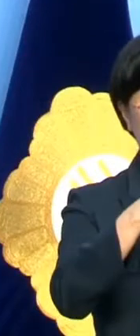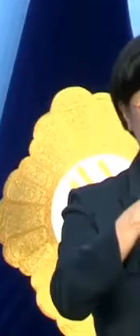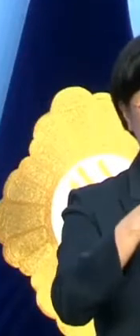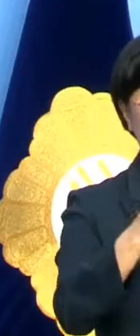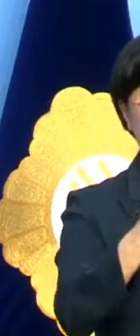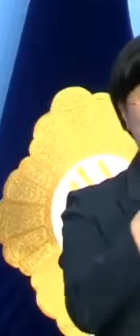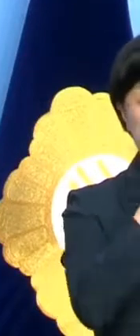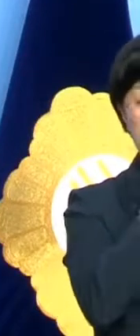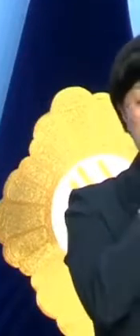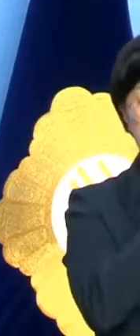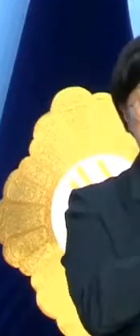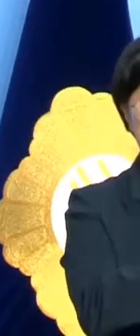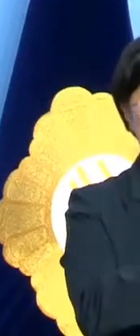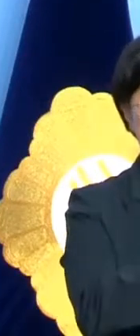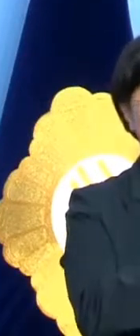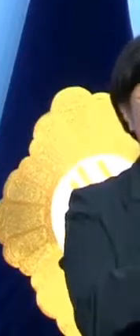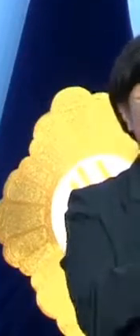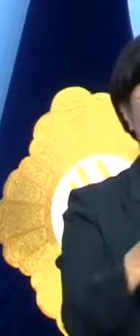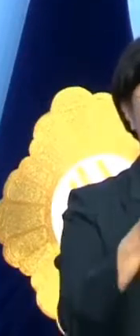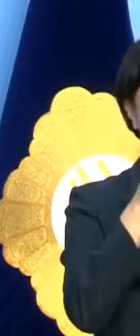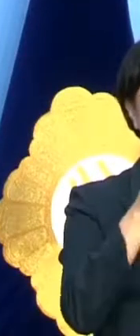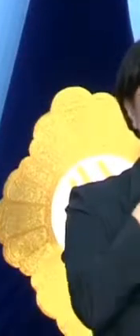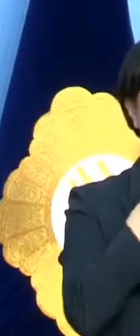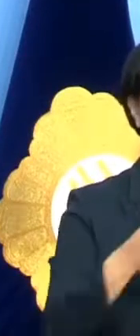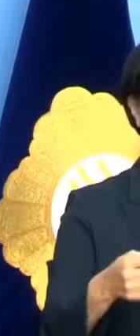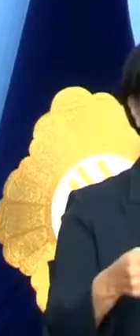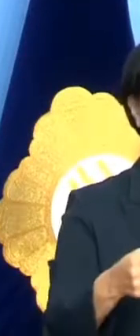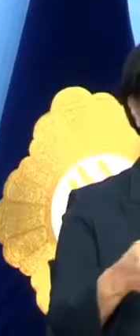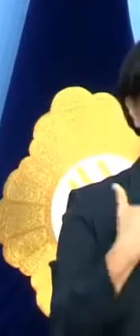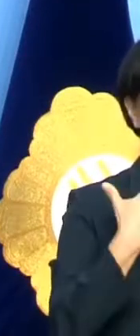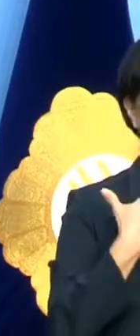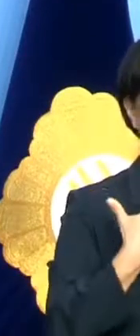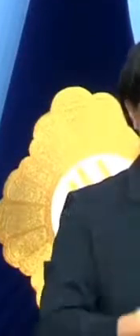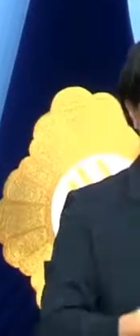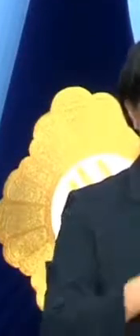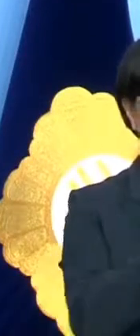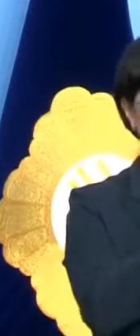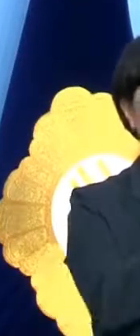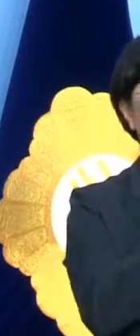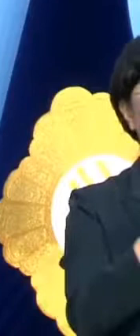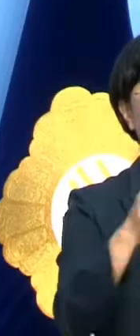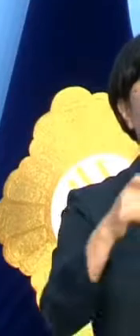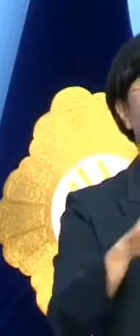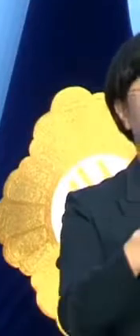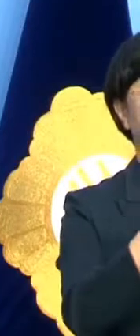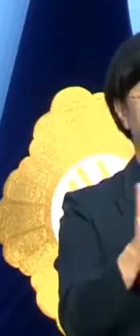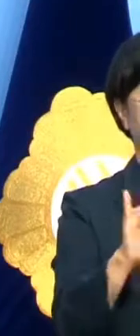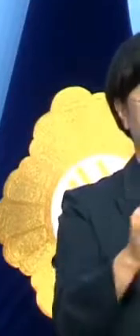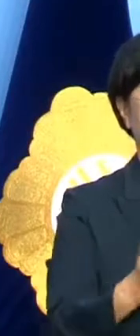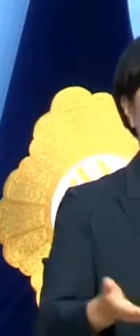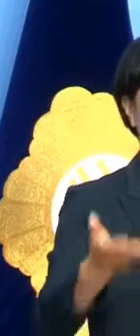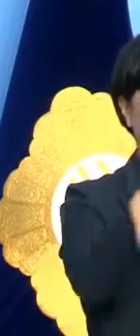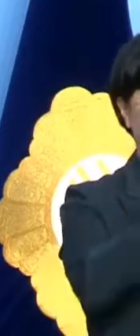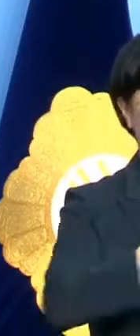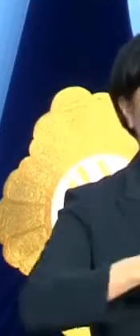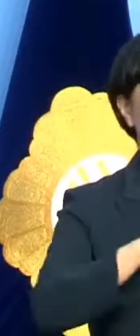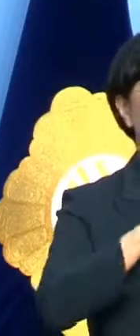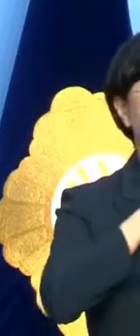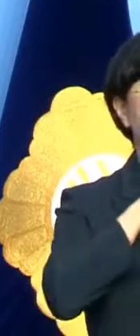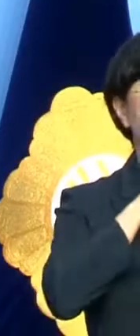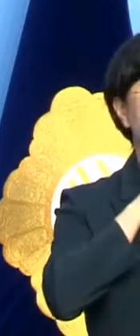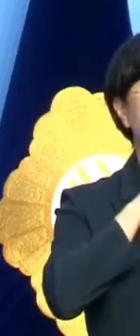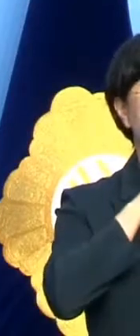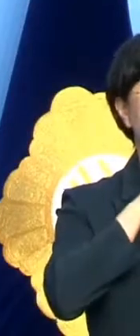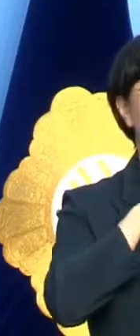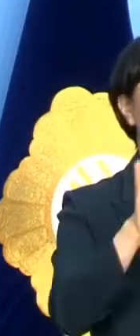인명과 재산 피해를 입어서 큰 절망에 직면한 피해 지역 주민들께 에 진심으로 깊은